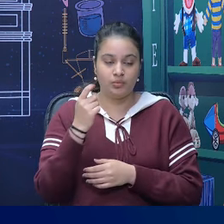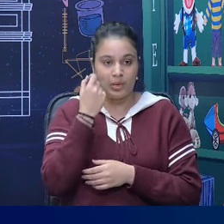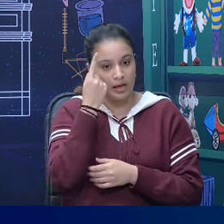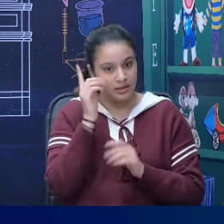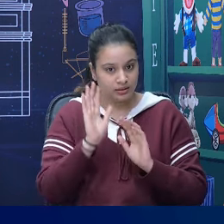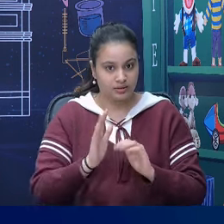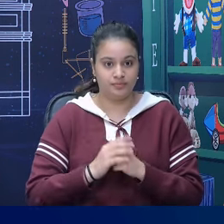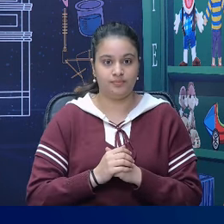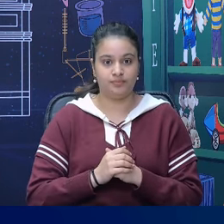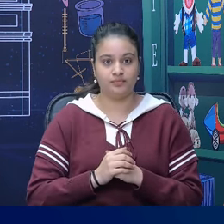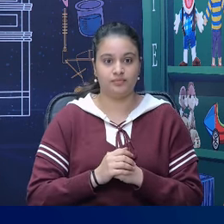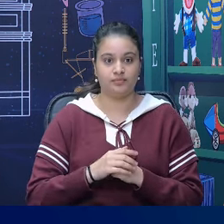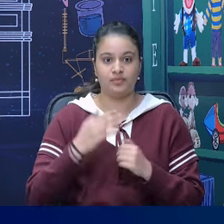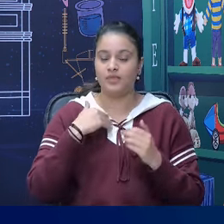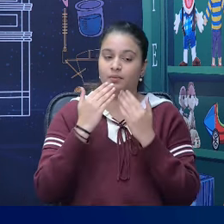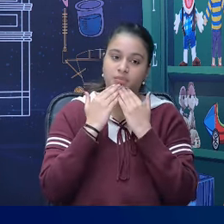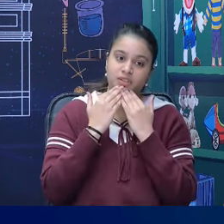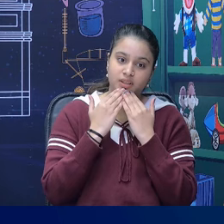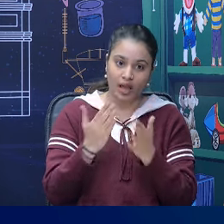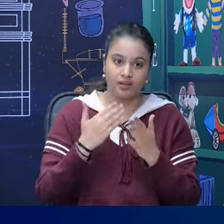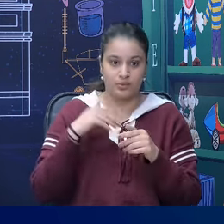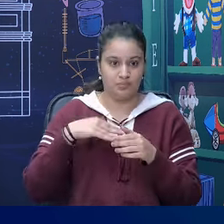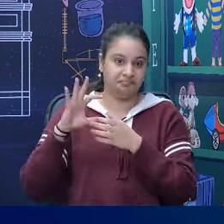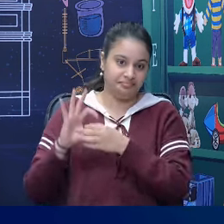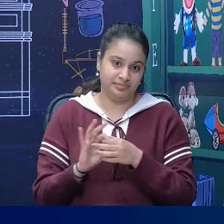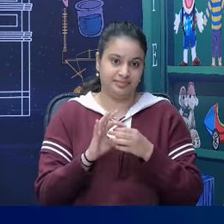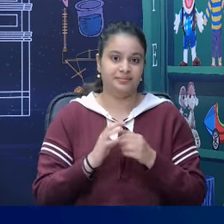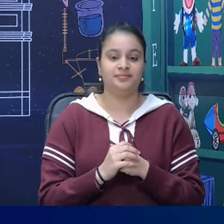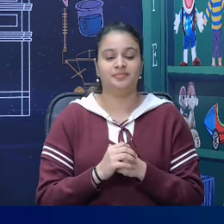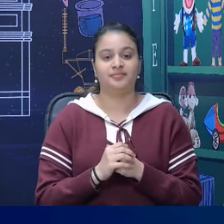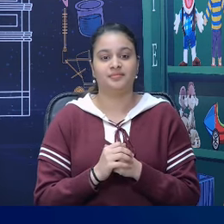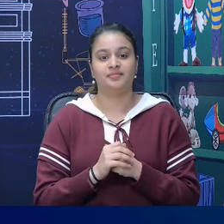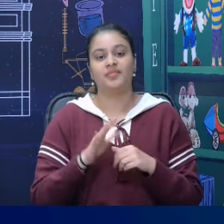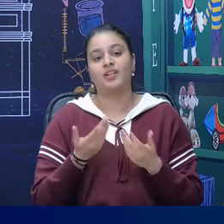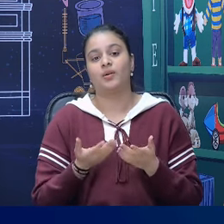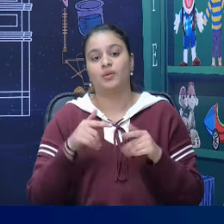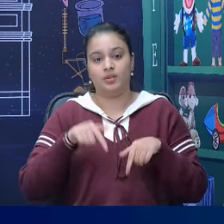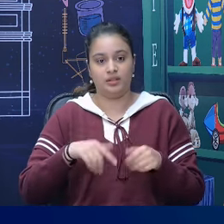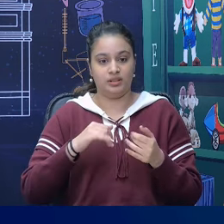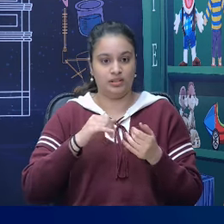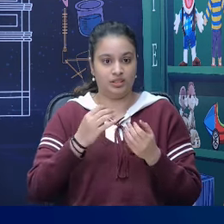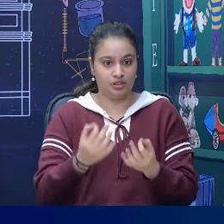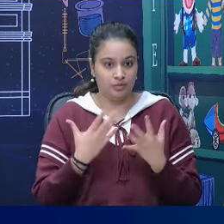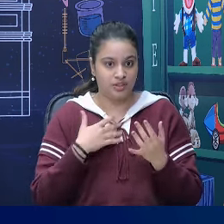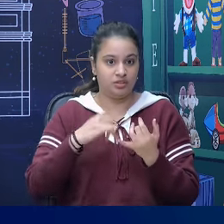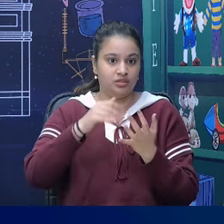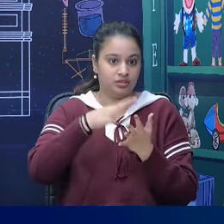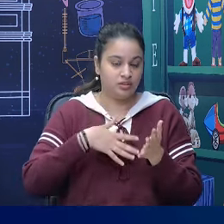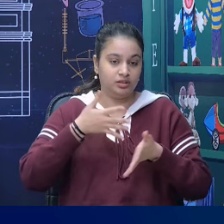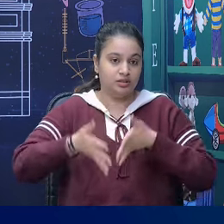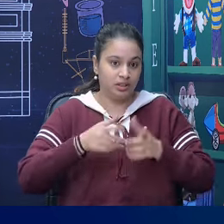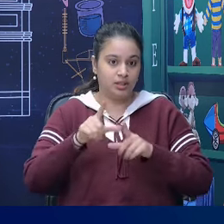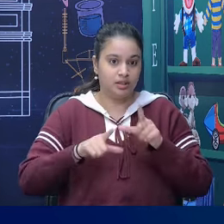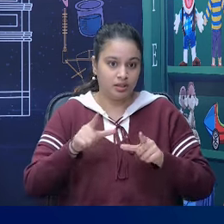गए होंगे तो शिल्पा मैम बहुत-बहुत शुक्रिया आपका हमारे साथ जुड़ने के लिए और दर्शकों हमारे इस विशेष सत्र में हमारी आज की साइन लैंग्वेज